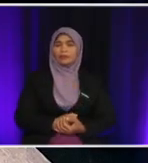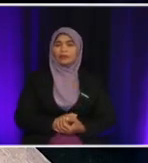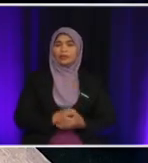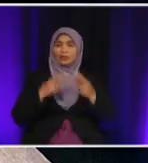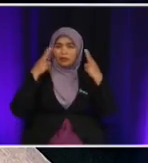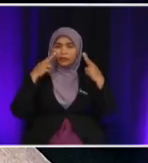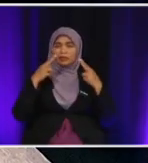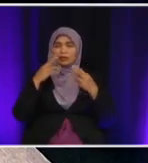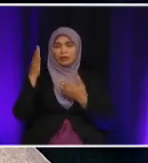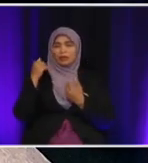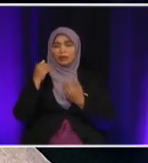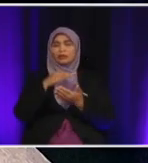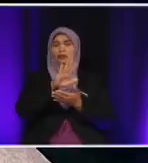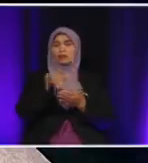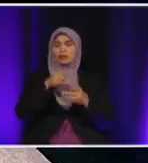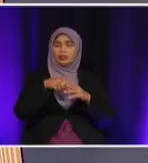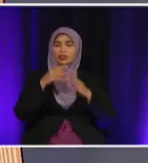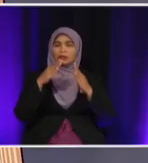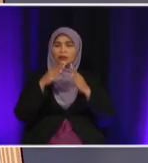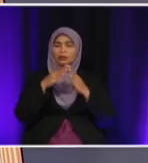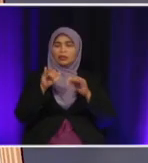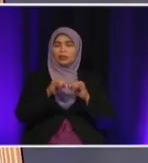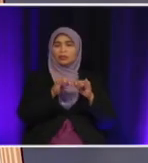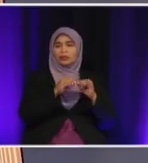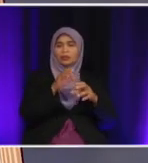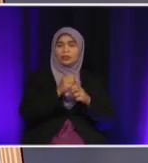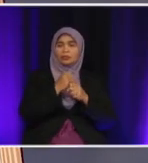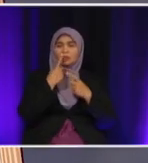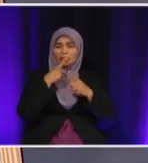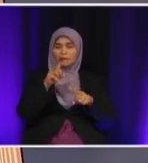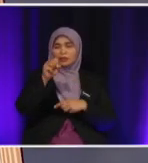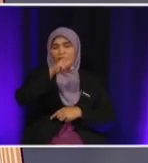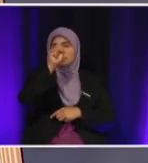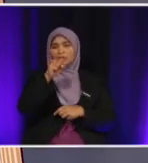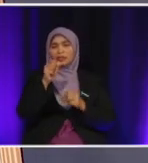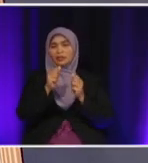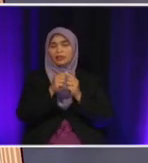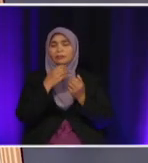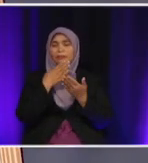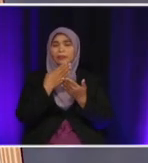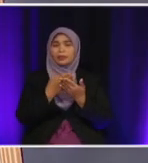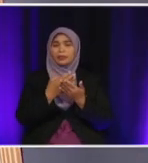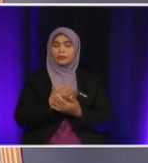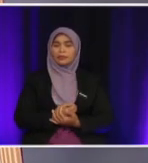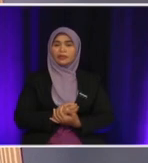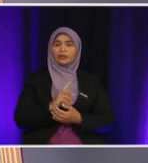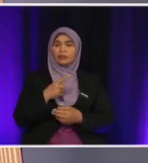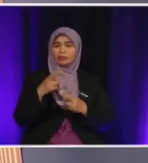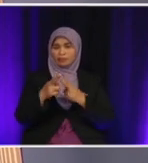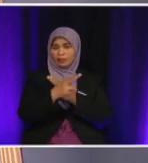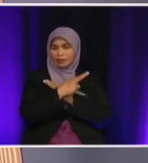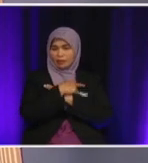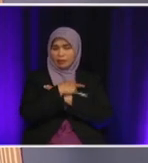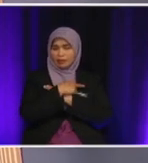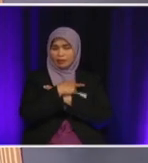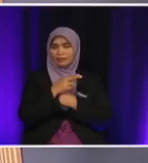adik-adik di rumah juga dapat menjawab soal ini dengan baik ketika para penonton